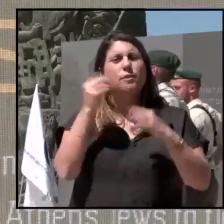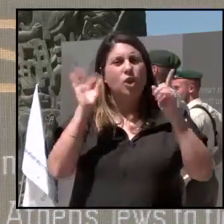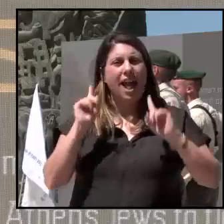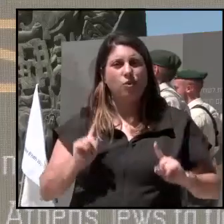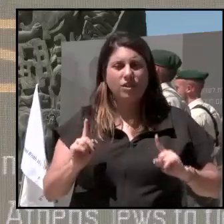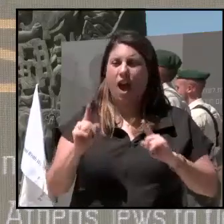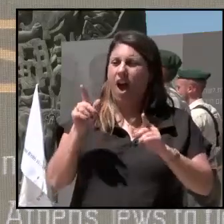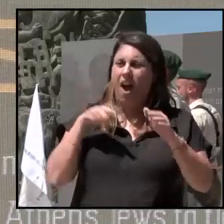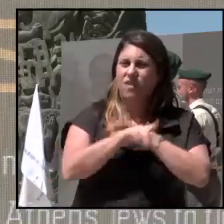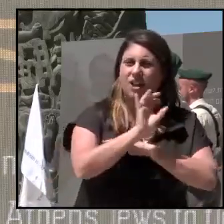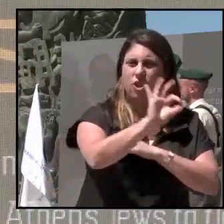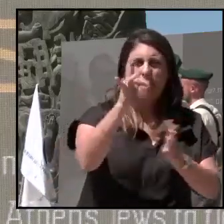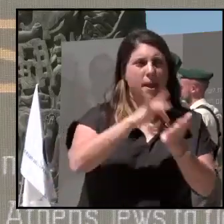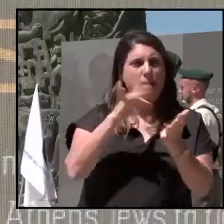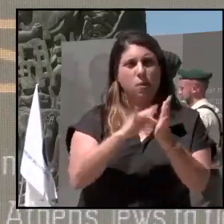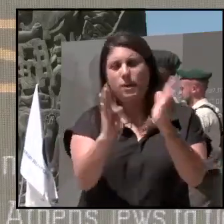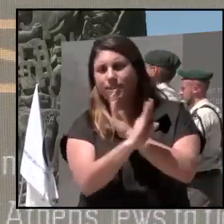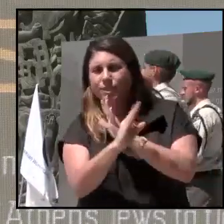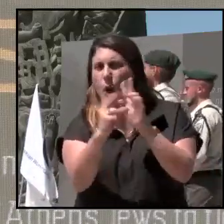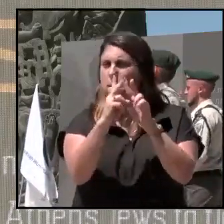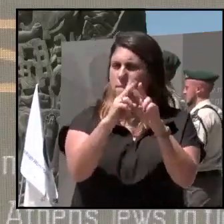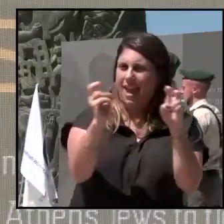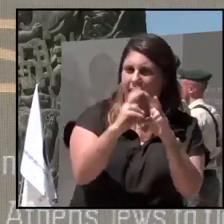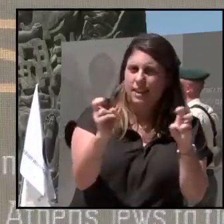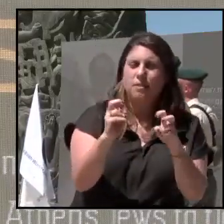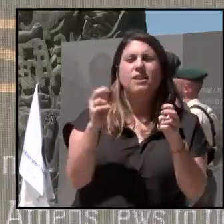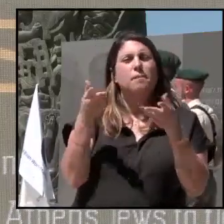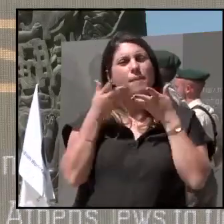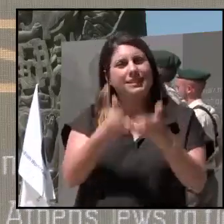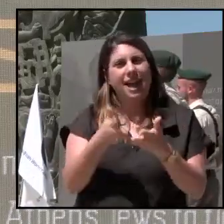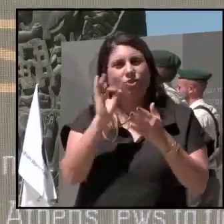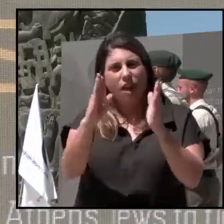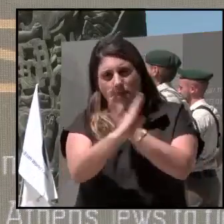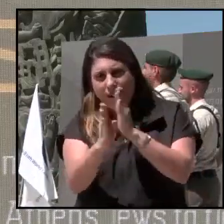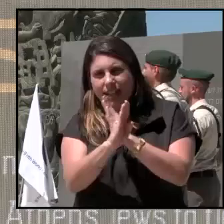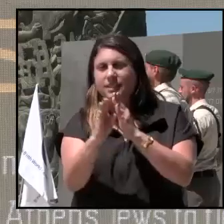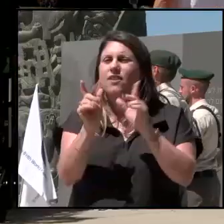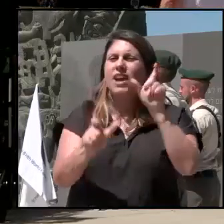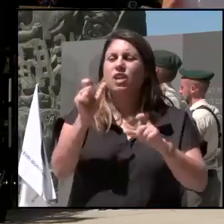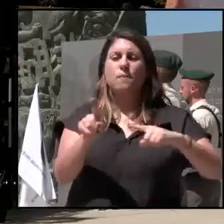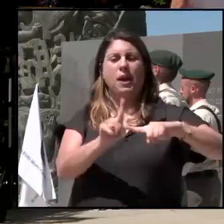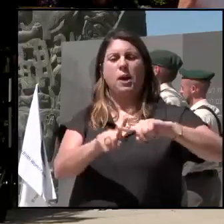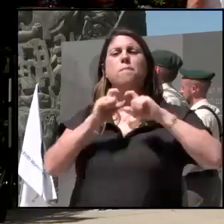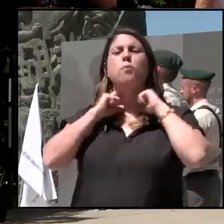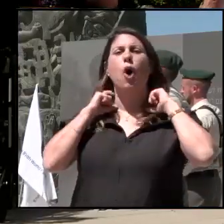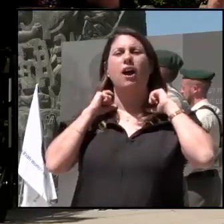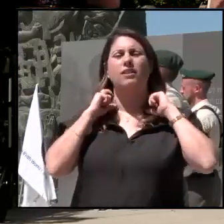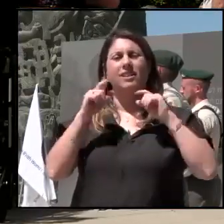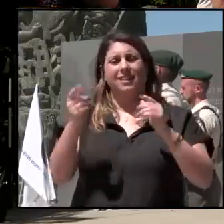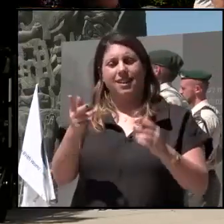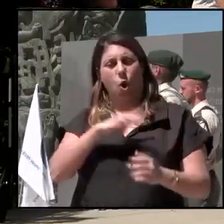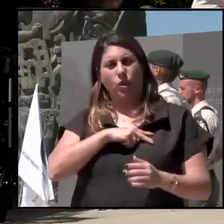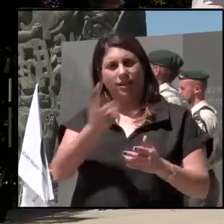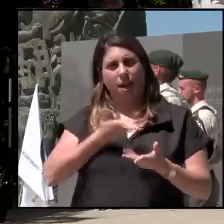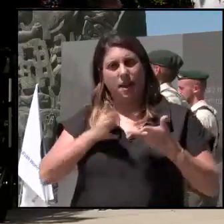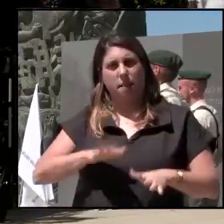והברחתם למקומות מסתור בהרים בסיוע חברי מחתרת ואנשי כמורה. את האות יקבל בנו